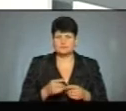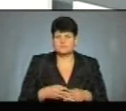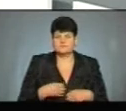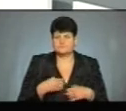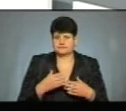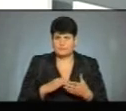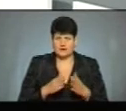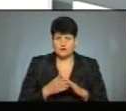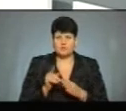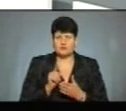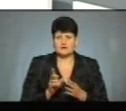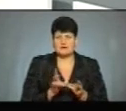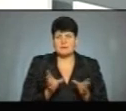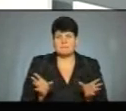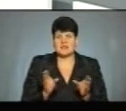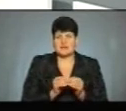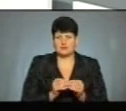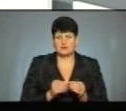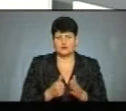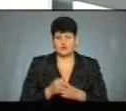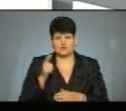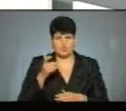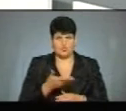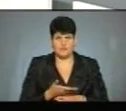що їх обов'язково потрібно приєднувати до міста Чорткова.